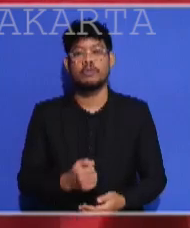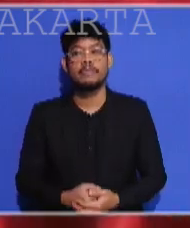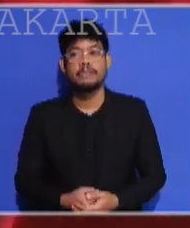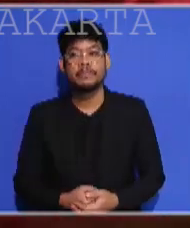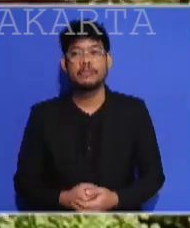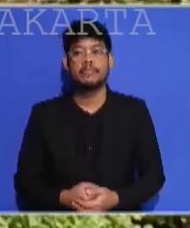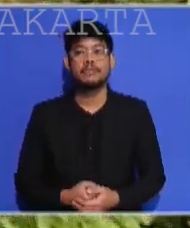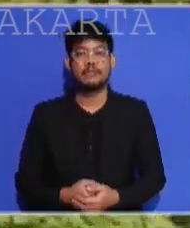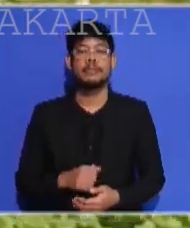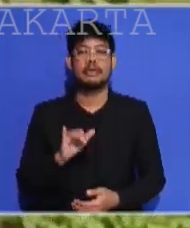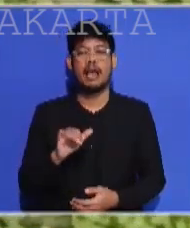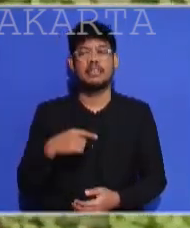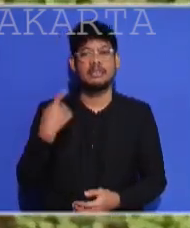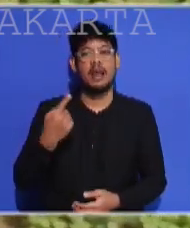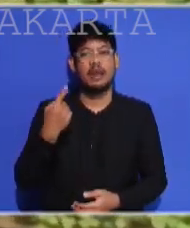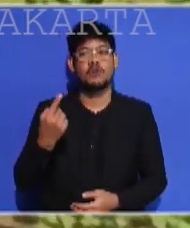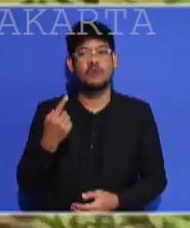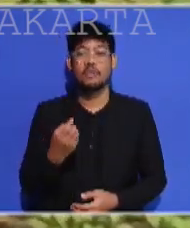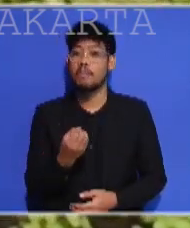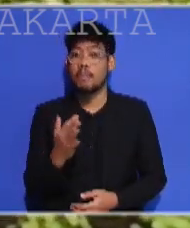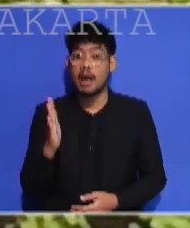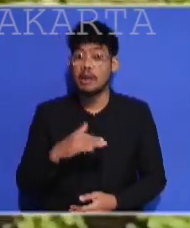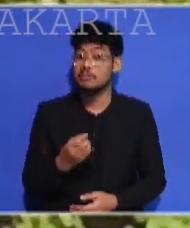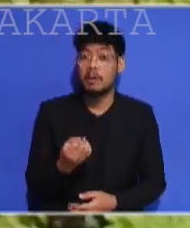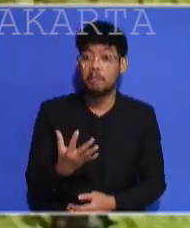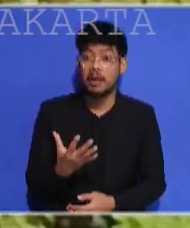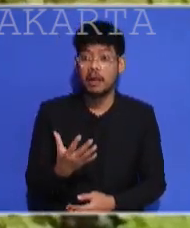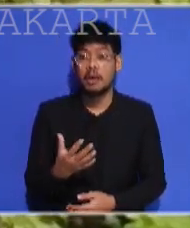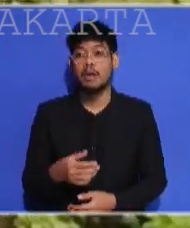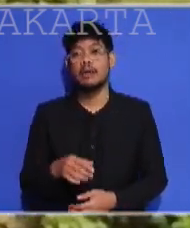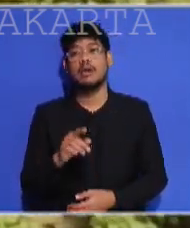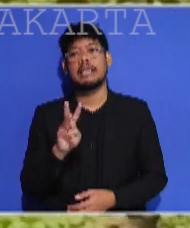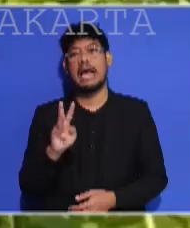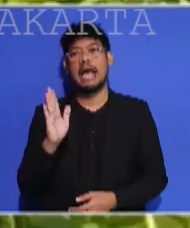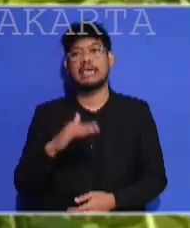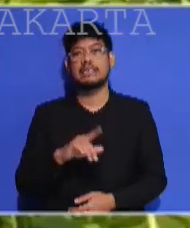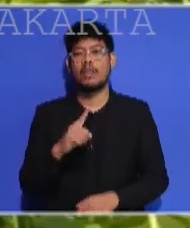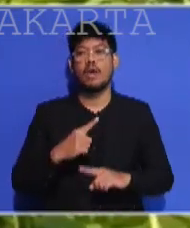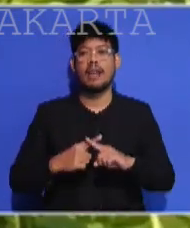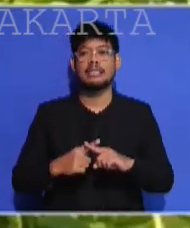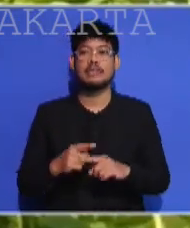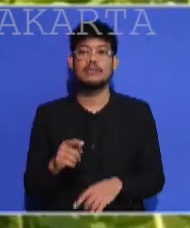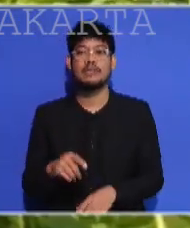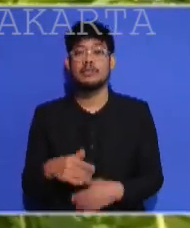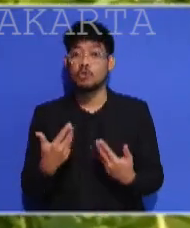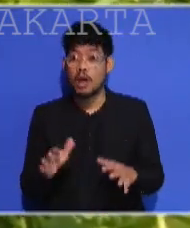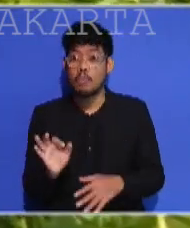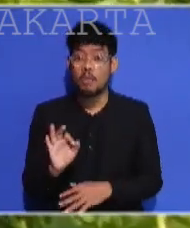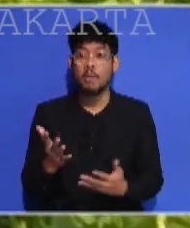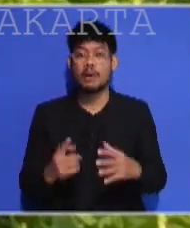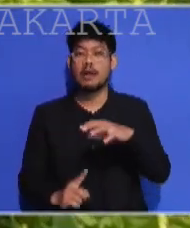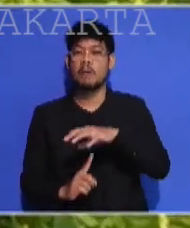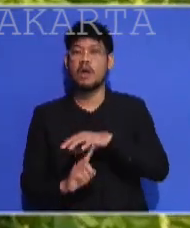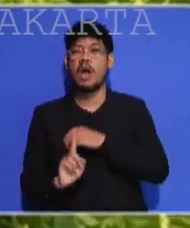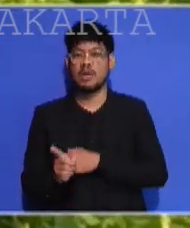rutin. Biasanya pendak berapa hari sekali nek jenengan, Pak? 3 hari sekali. Nek mboten nggih keneng jamur. Pengawasing kemangi watawis kawan